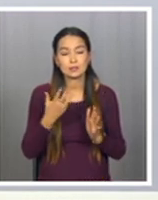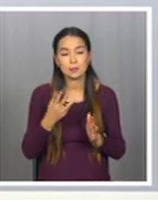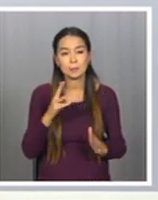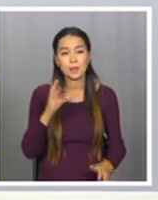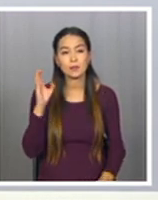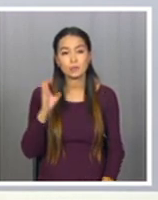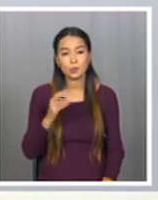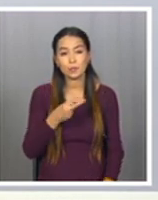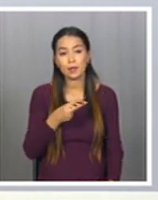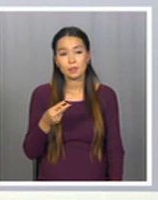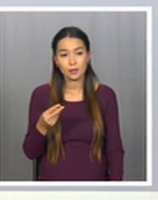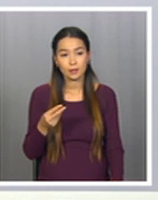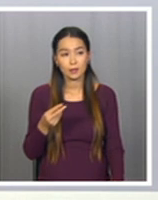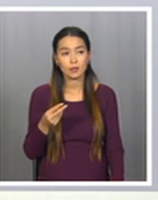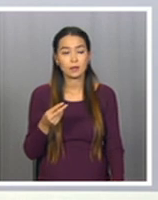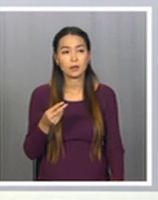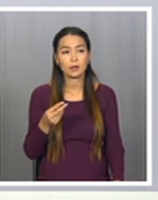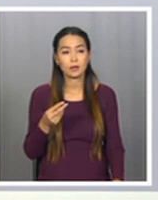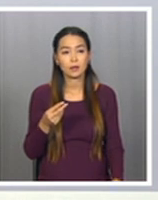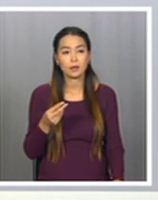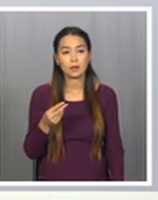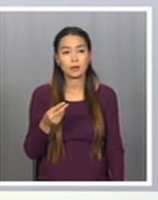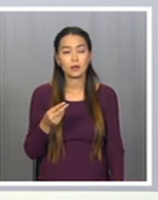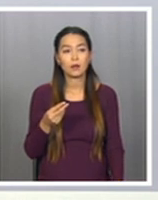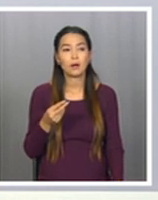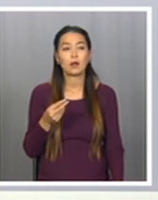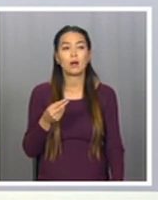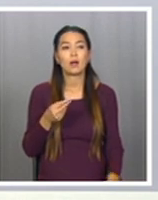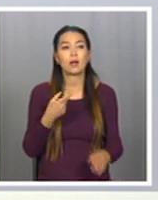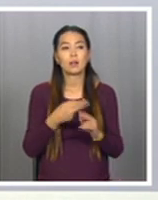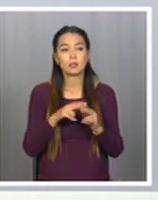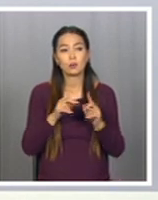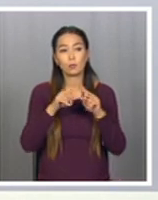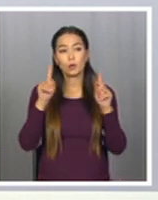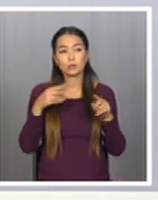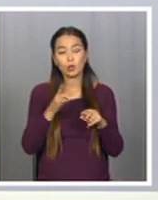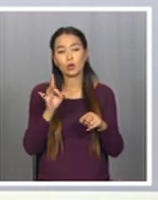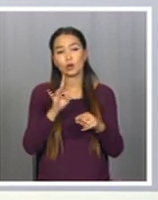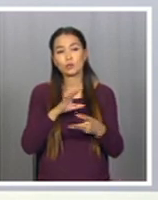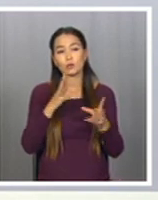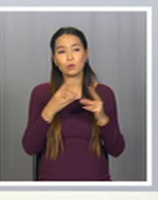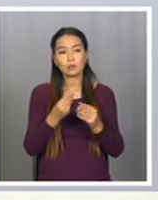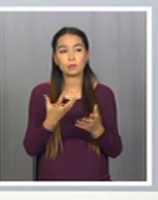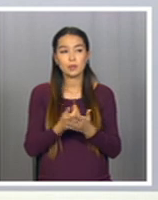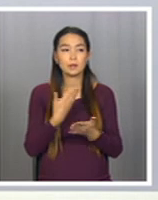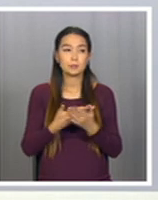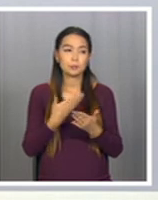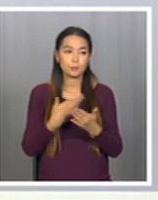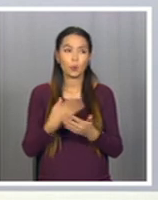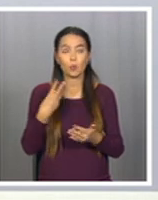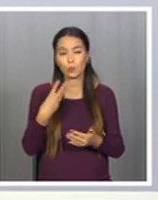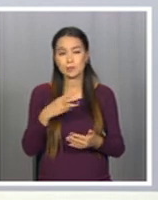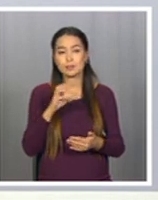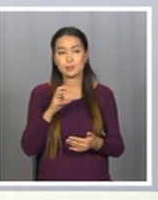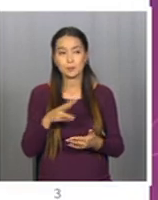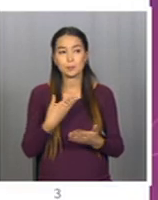секундқа тең. Енді осы тізбегіміздің ұзындығын жуық шамамен, мысалы 30 сантиметр деп алайық.